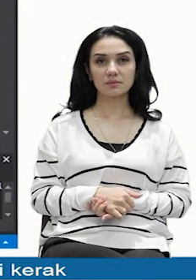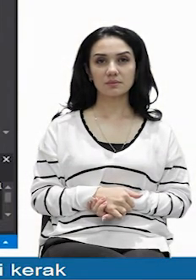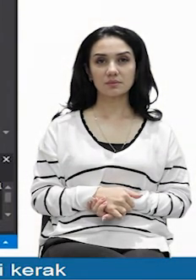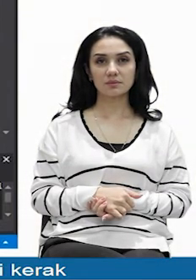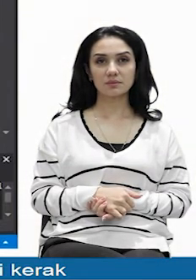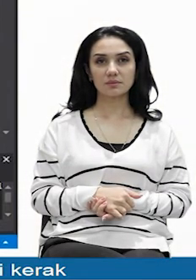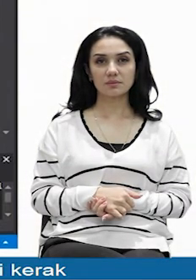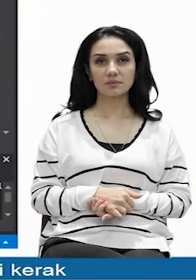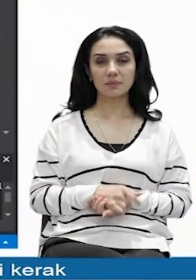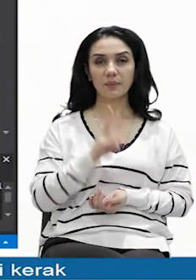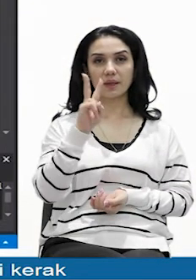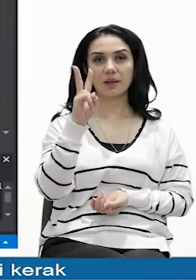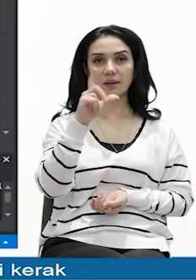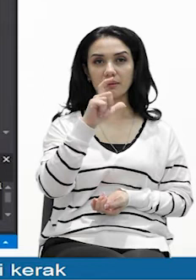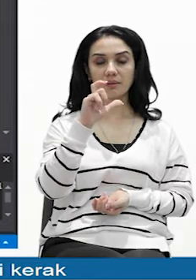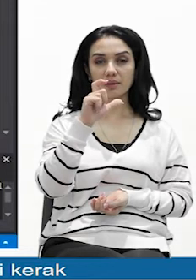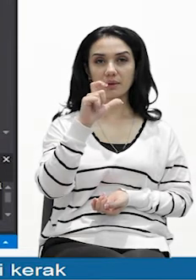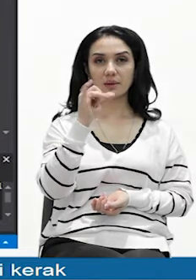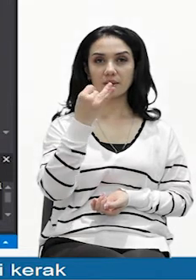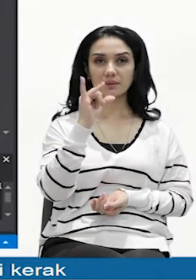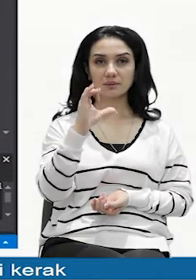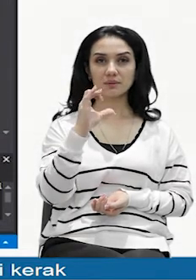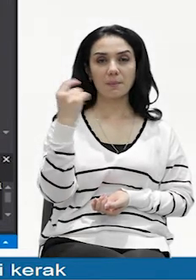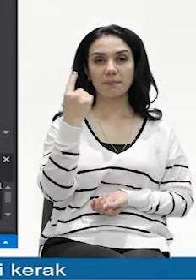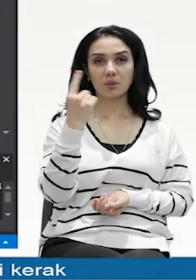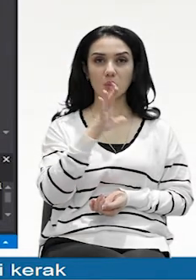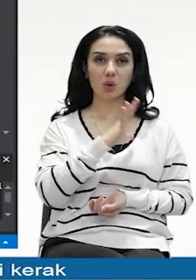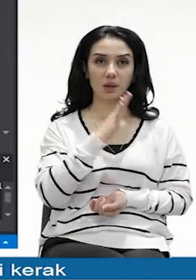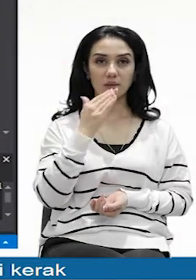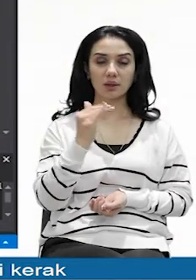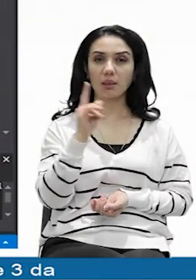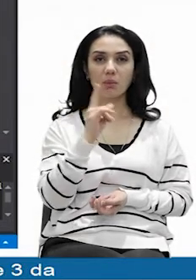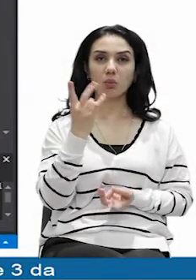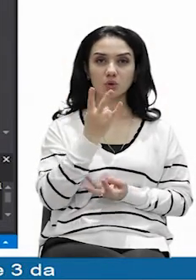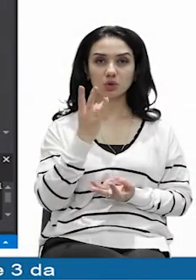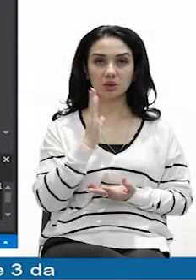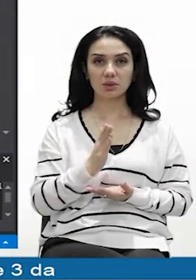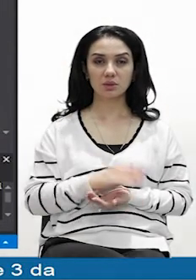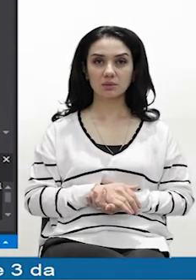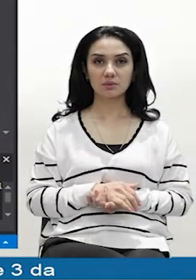Mana case, switch case masalan 1 bo'lganda nima bo'lish kerak?